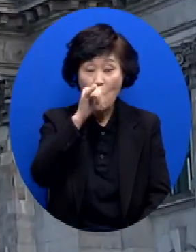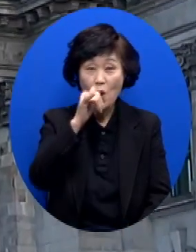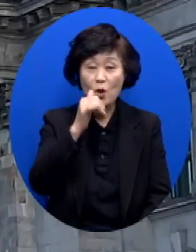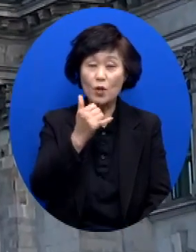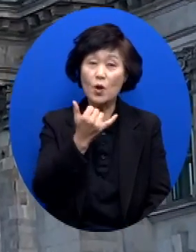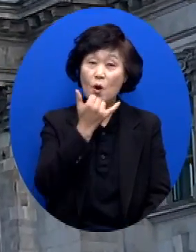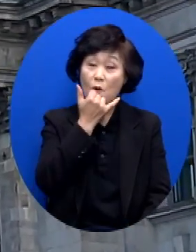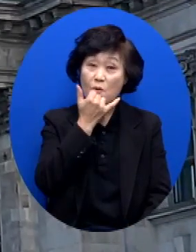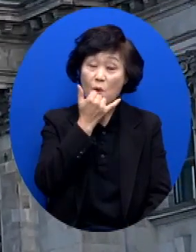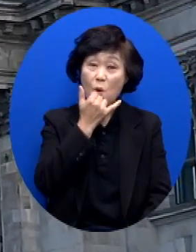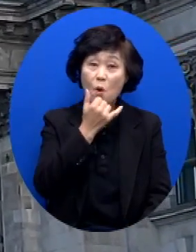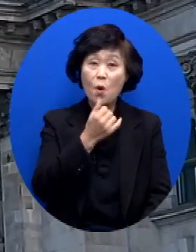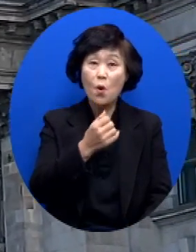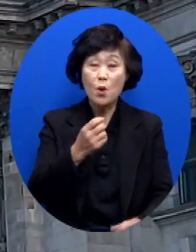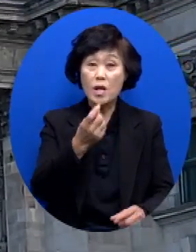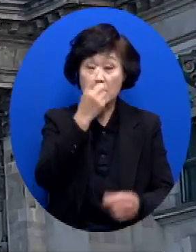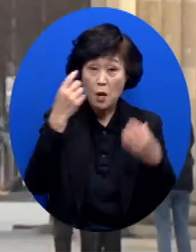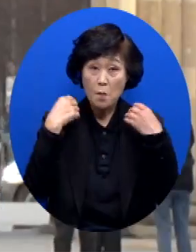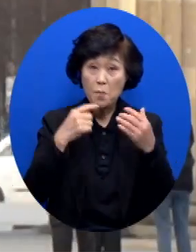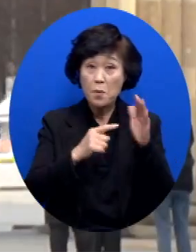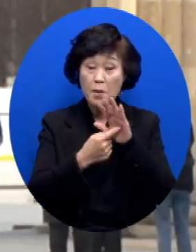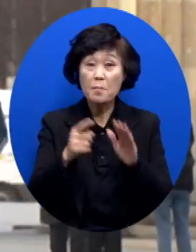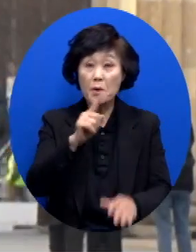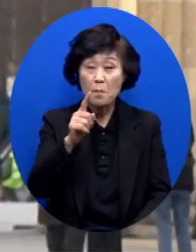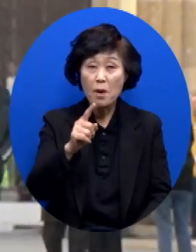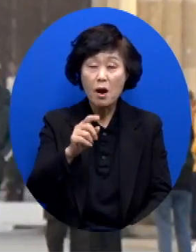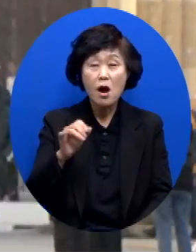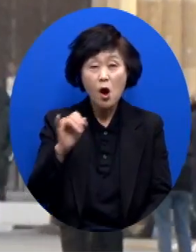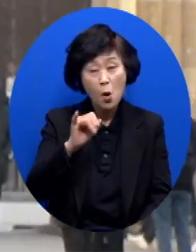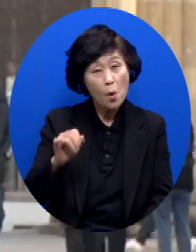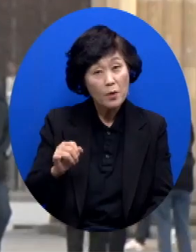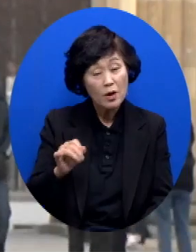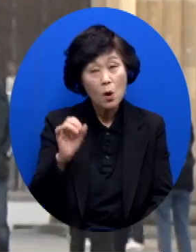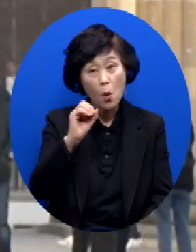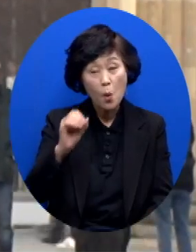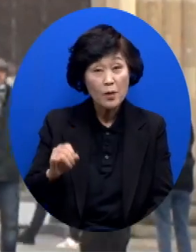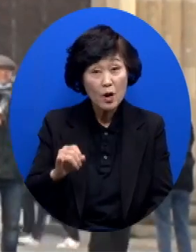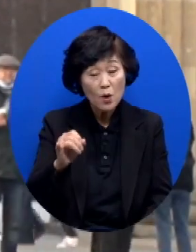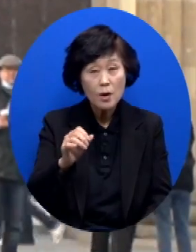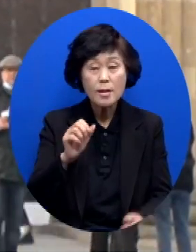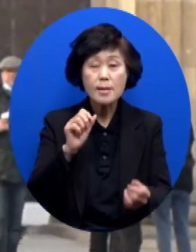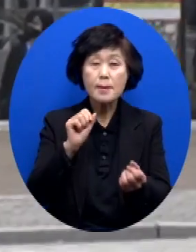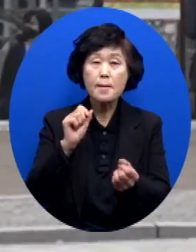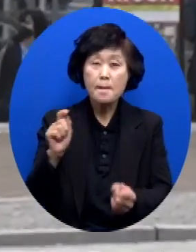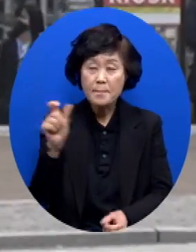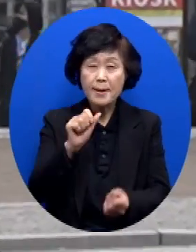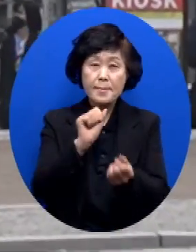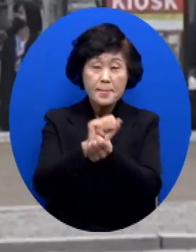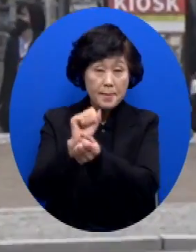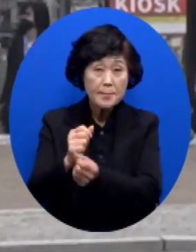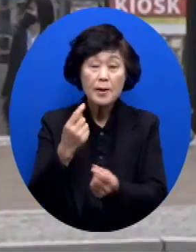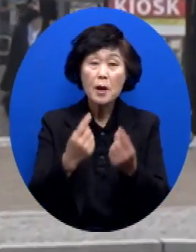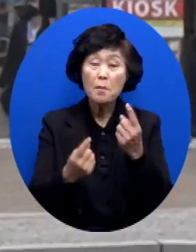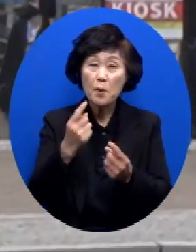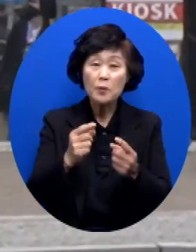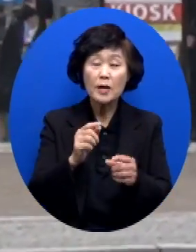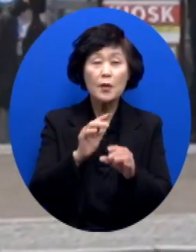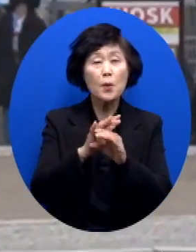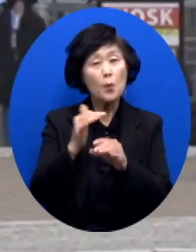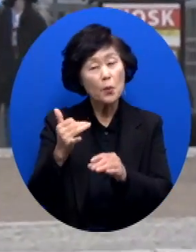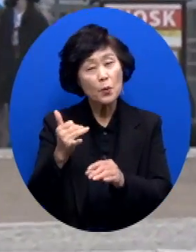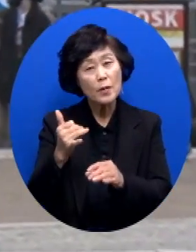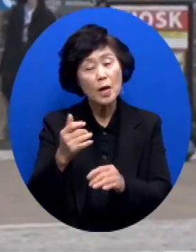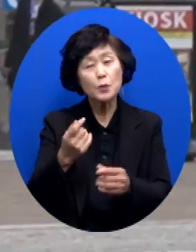독일 보건당국에 따르면 오미크론은 빠른 감염력과는 달리 가벼운 증세 때문에 코로나19를 약화할 수 있다는 전망이